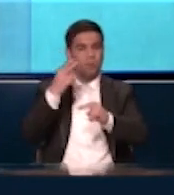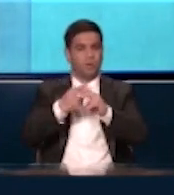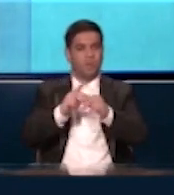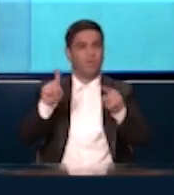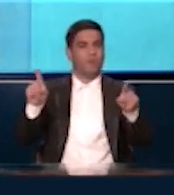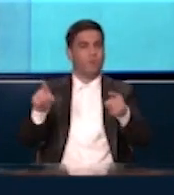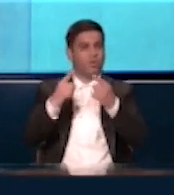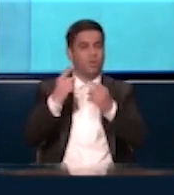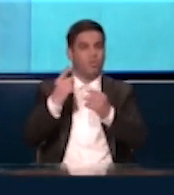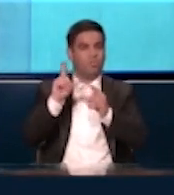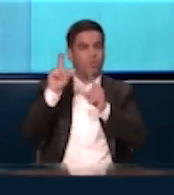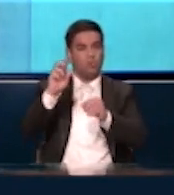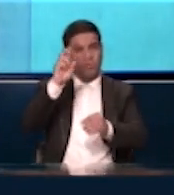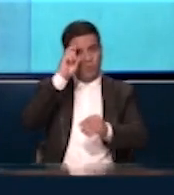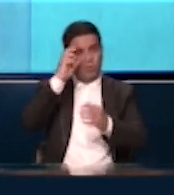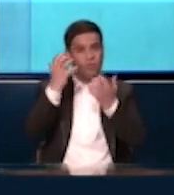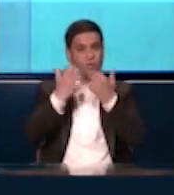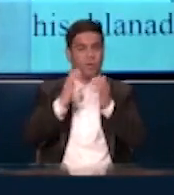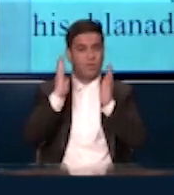yillarda rivojlanib borayotgan tarmoq hisoblanadi.